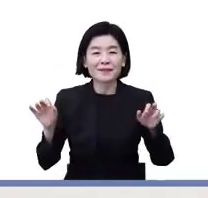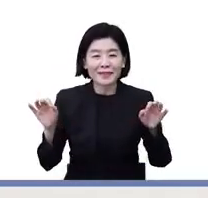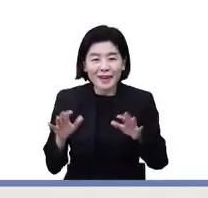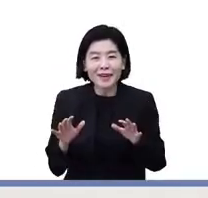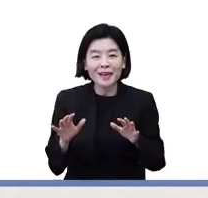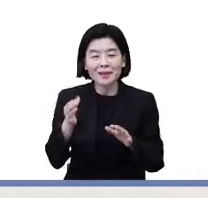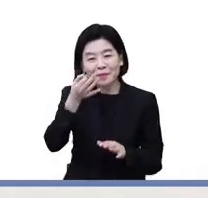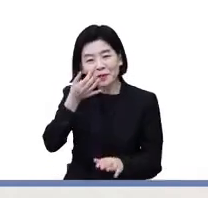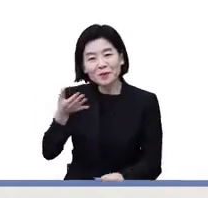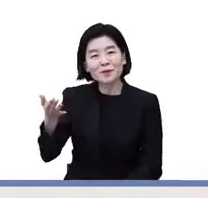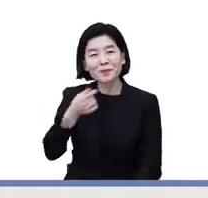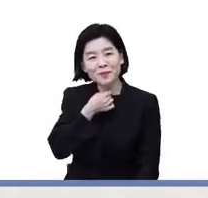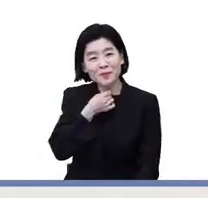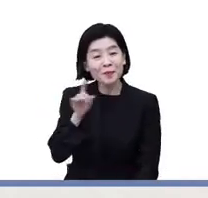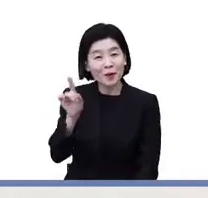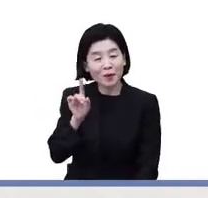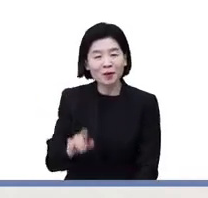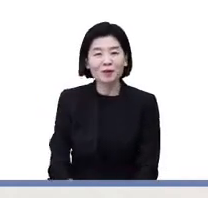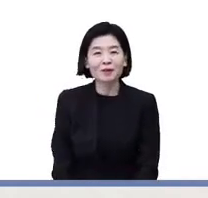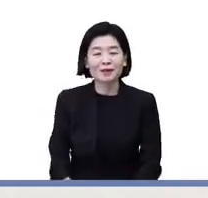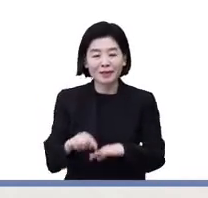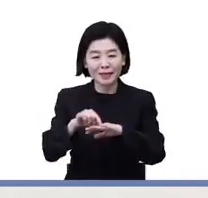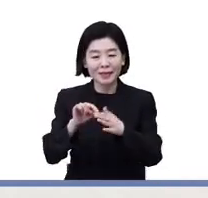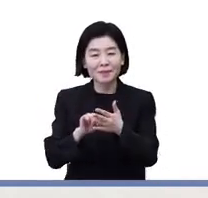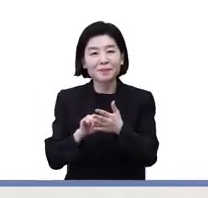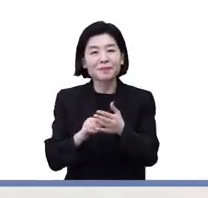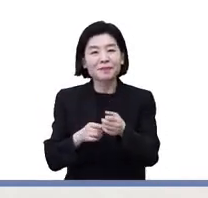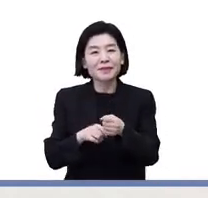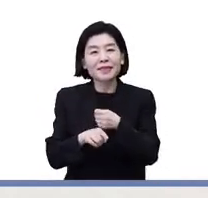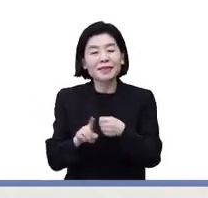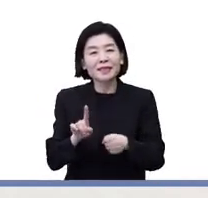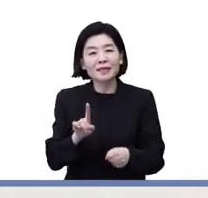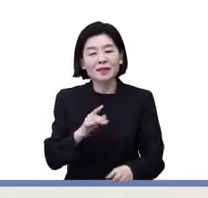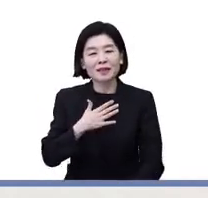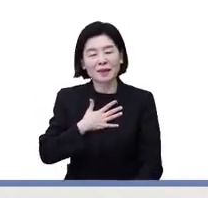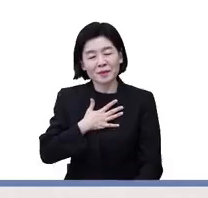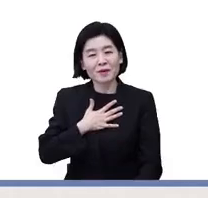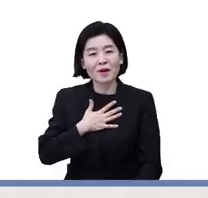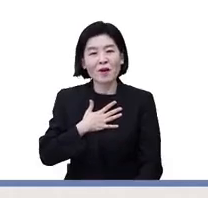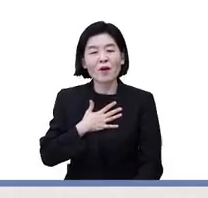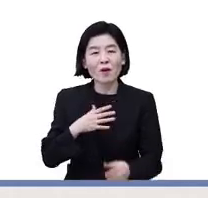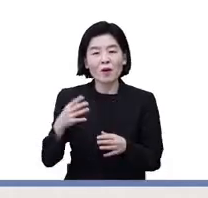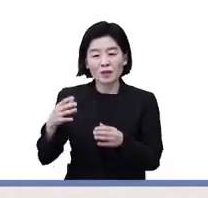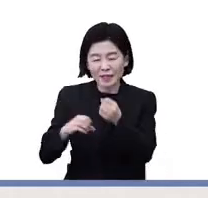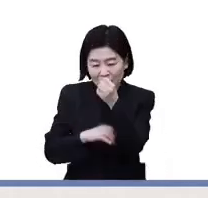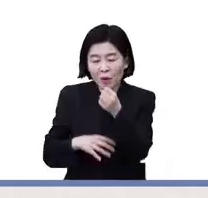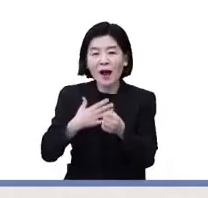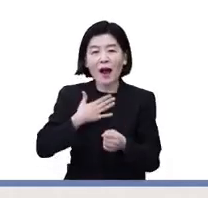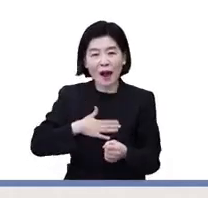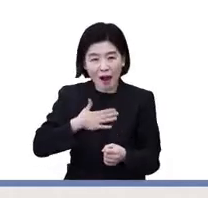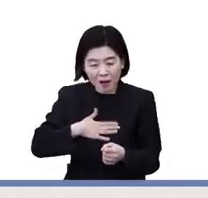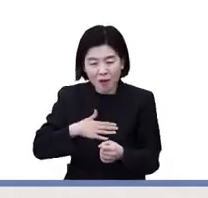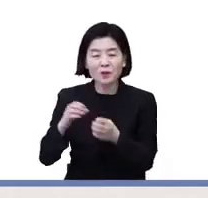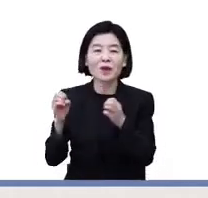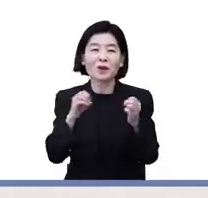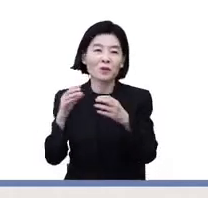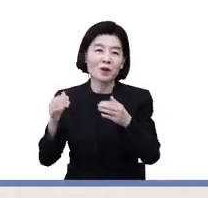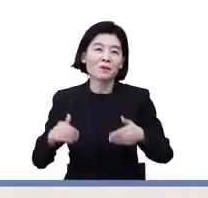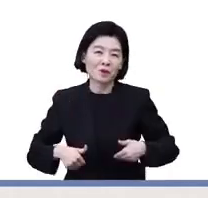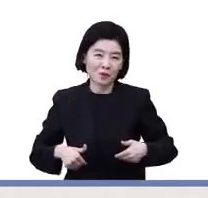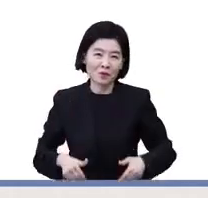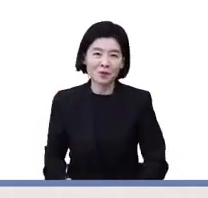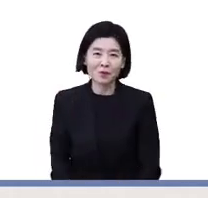넣었습니다. 이런 심리를 바탕으로 청소년과는 그래서 대화를 해야 되거든요. 네,